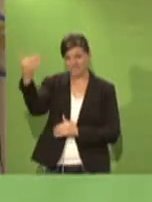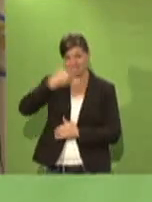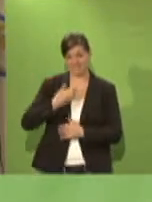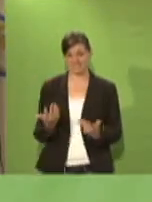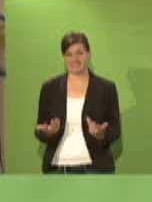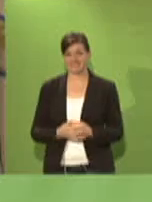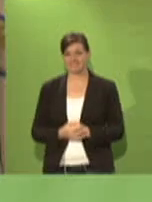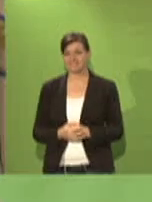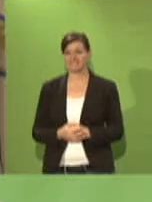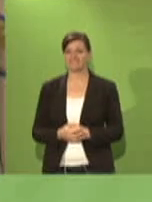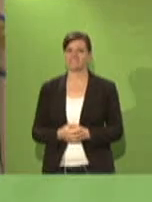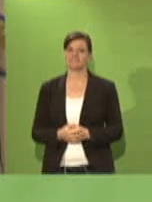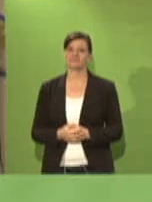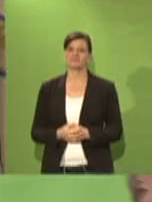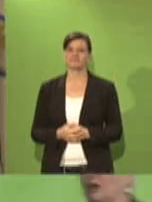Ja.